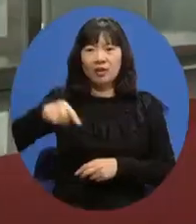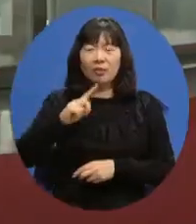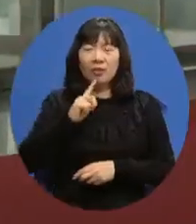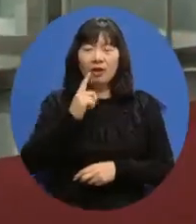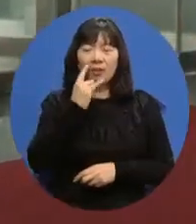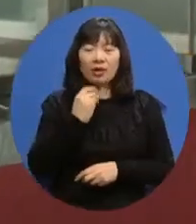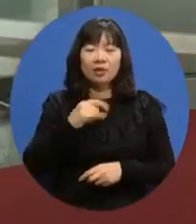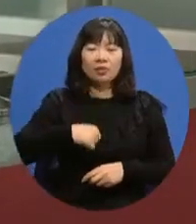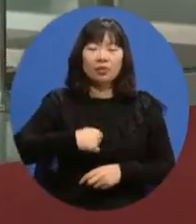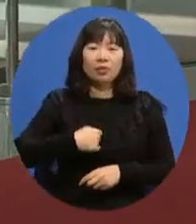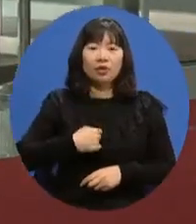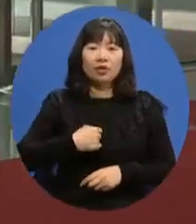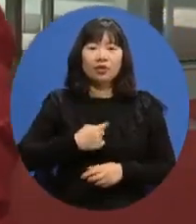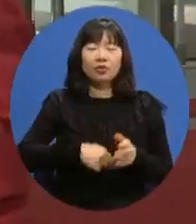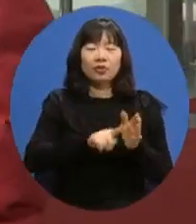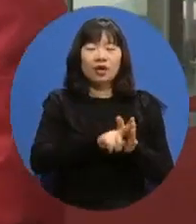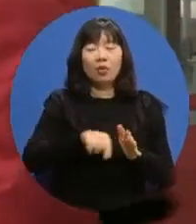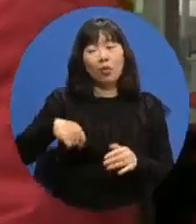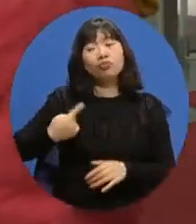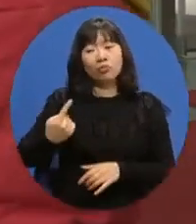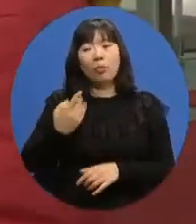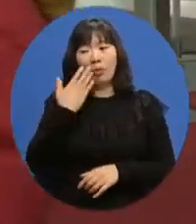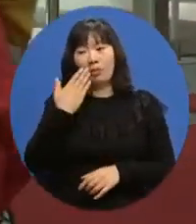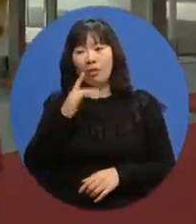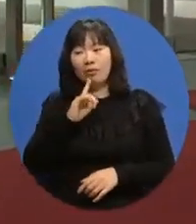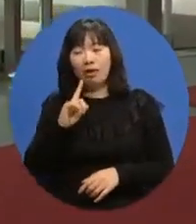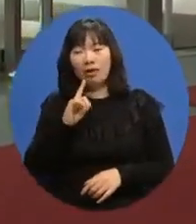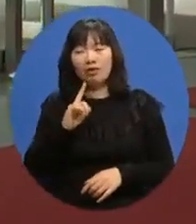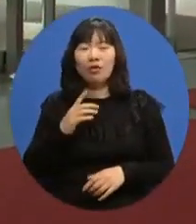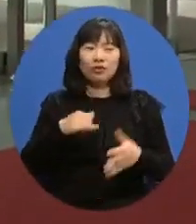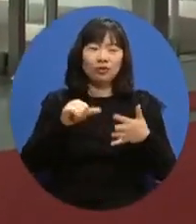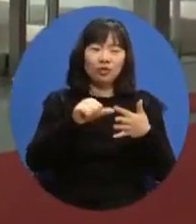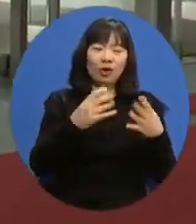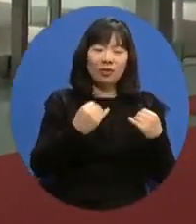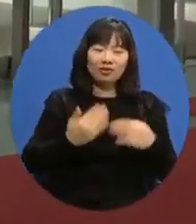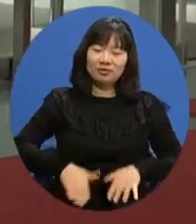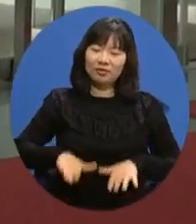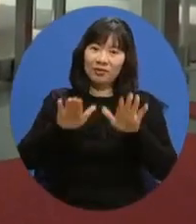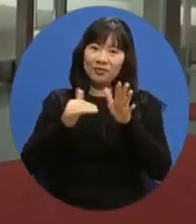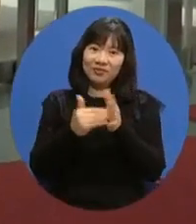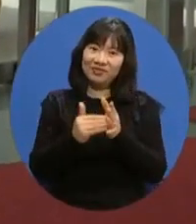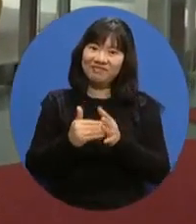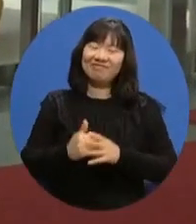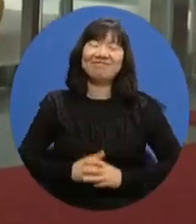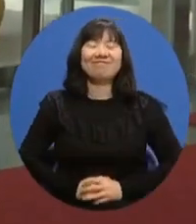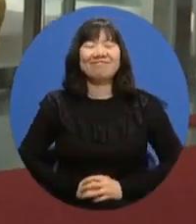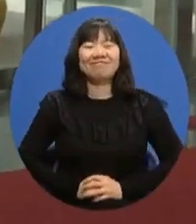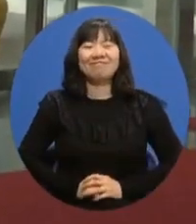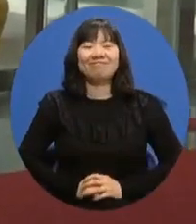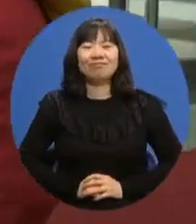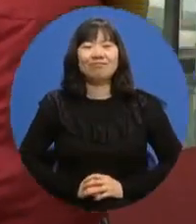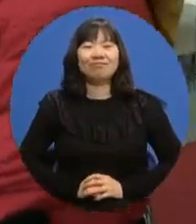엄마를 위해 선뜻 혼자도 할 수 있다네요. 우리 고야 정말 많이 컸죠?